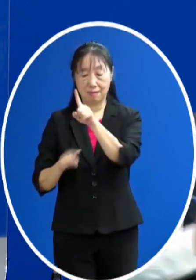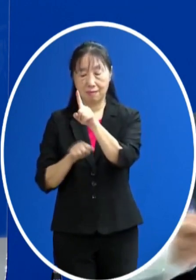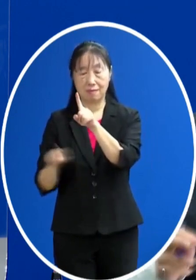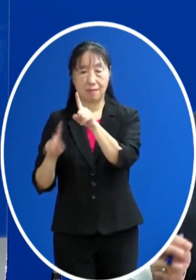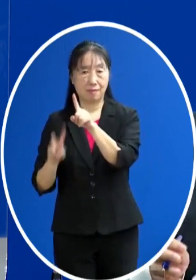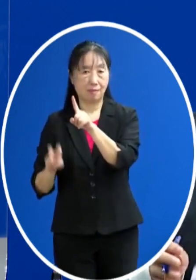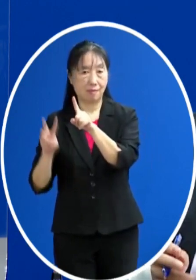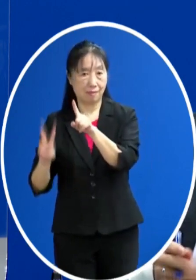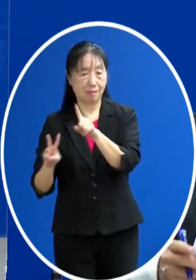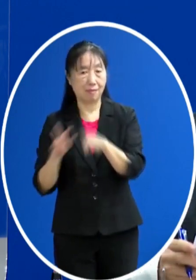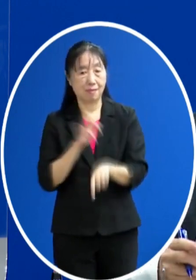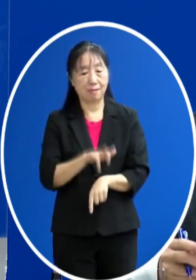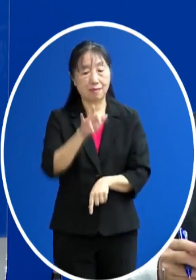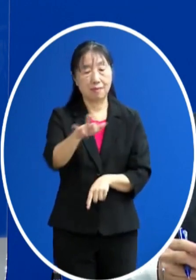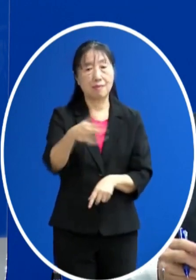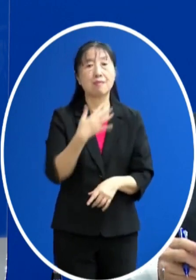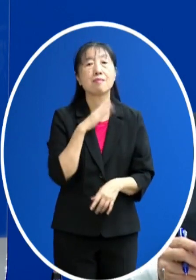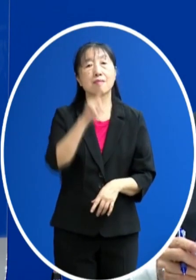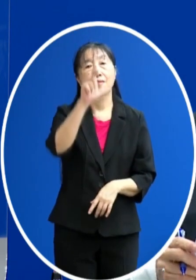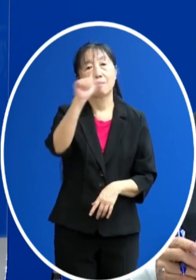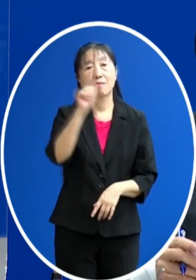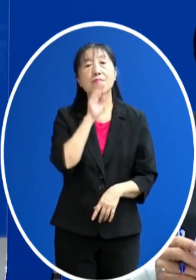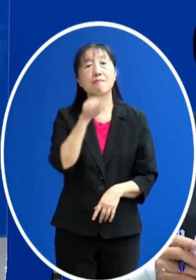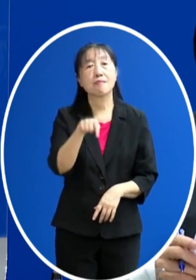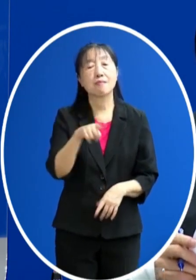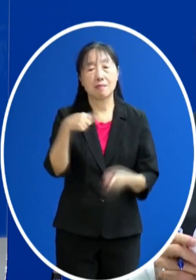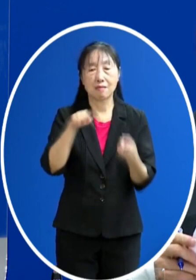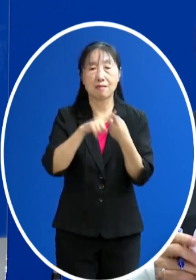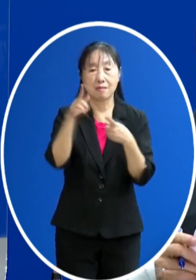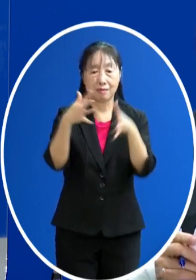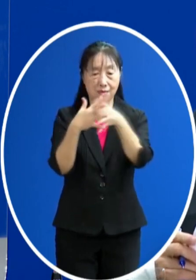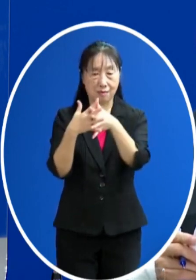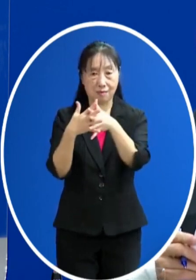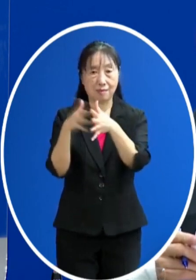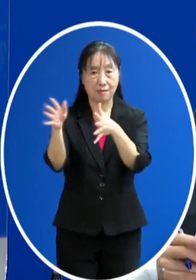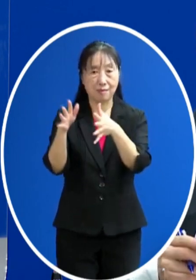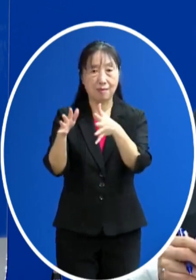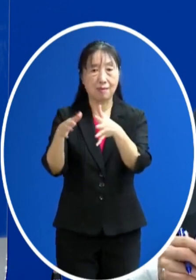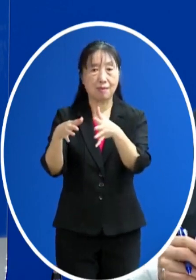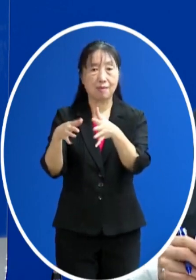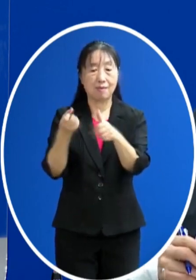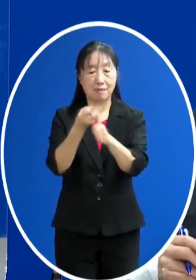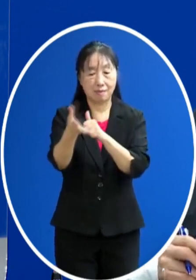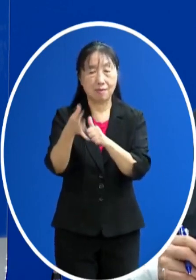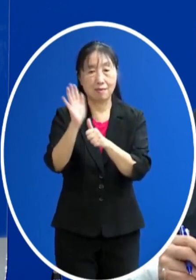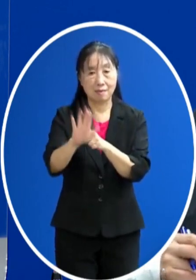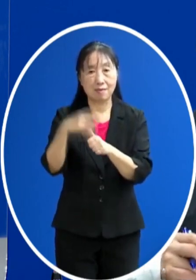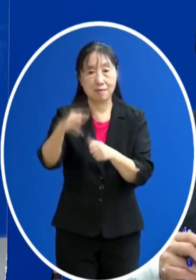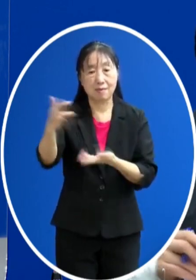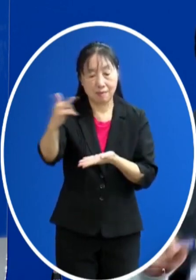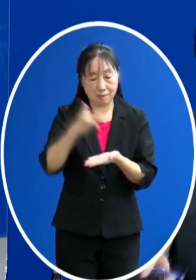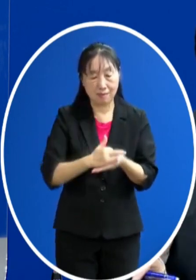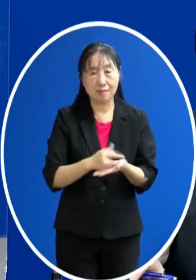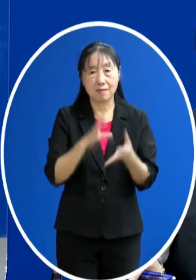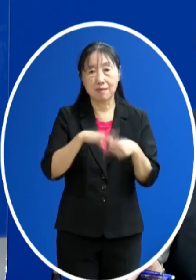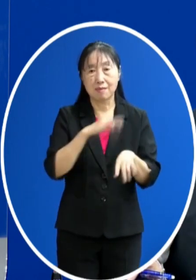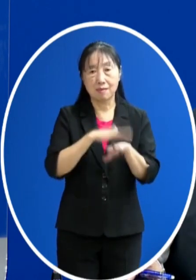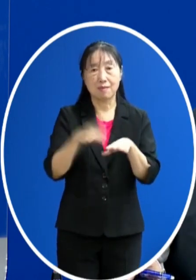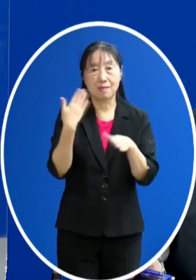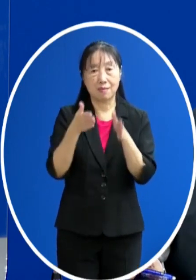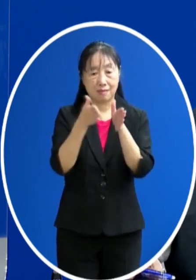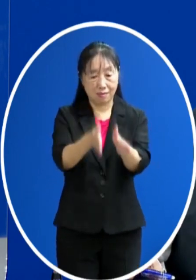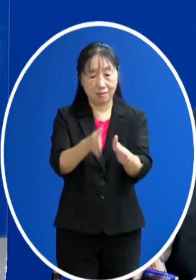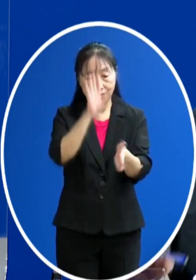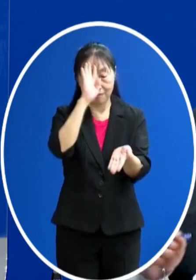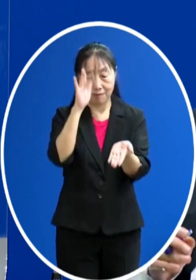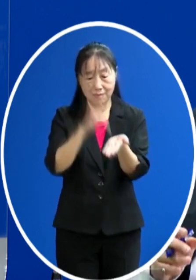11月21到23，所以目前还是研判应该是美国的境外移入。那我们后续当然会再针对这个病毒的部分再